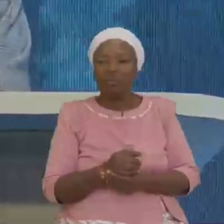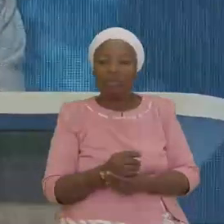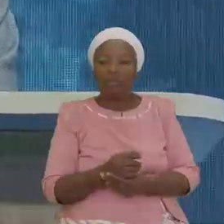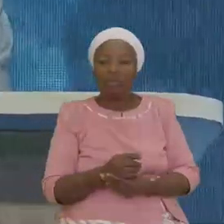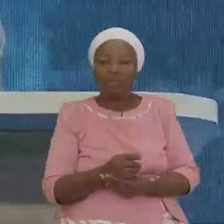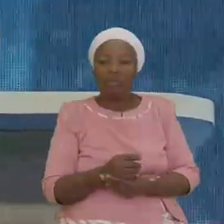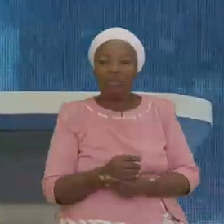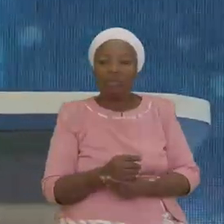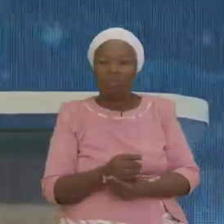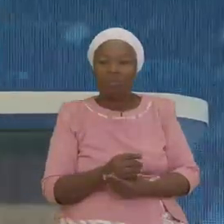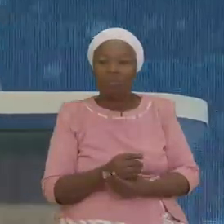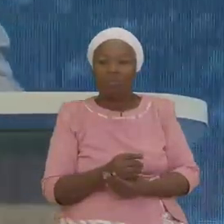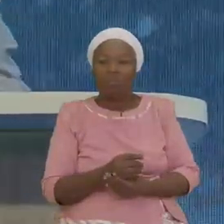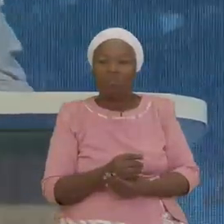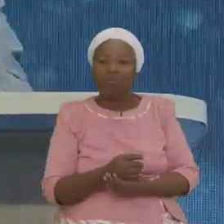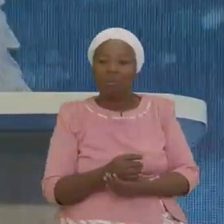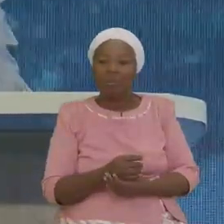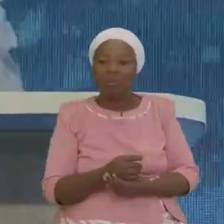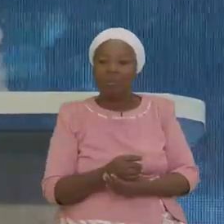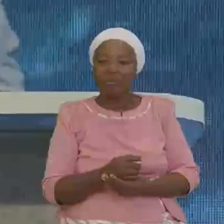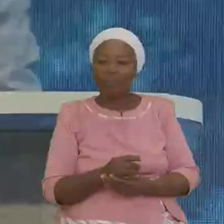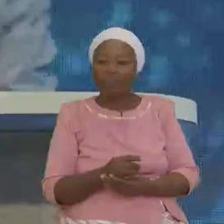ne cause pas votre ruine.